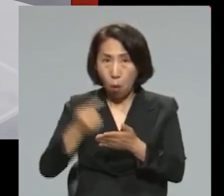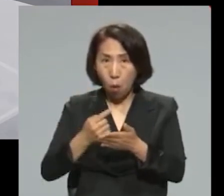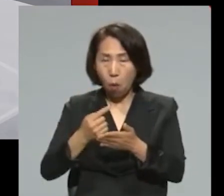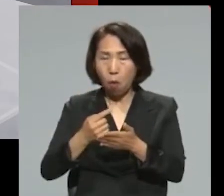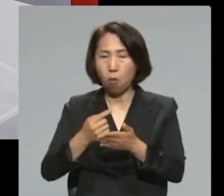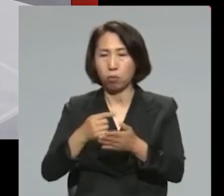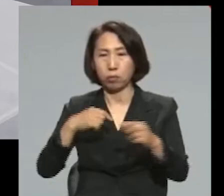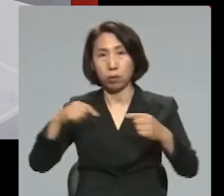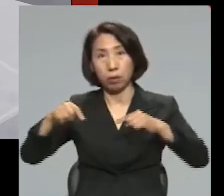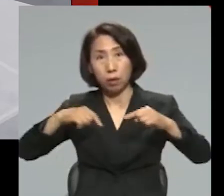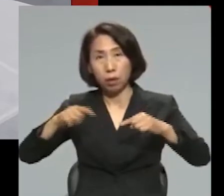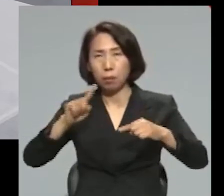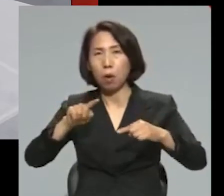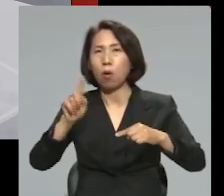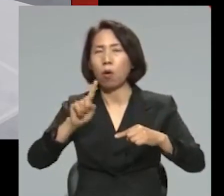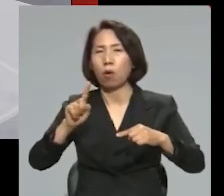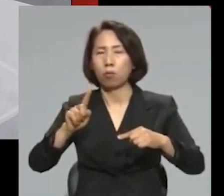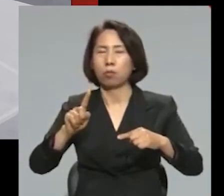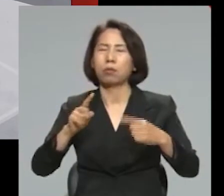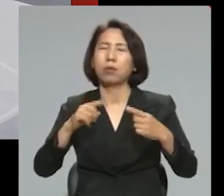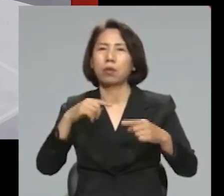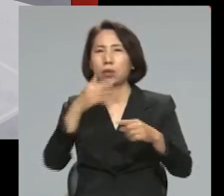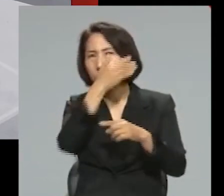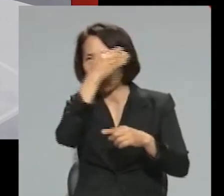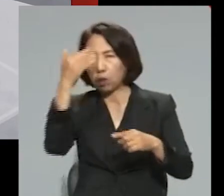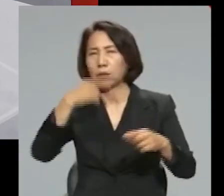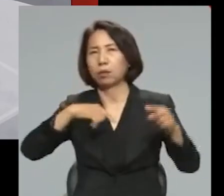정책은 청년 정책으로 접근을 해야 합니다.